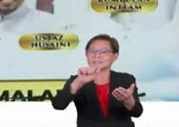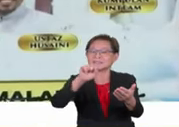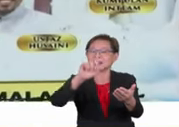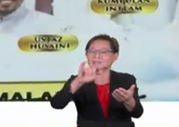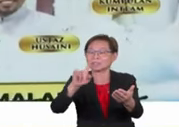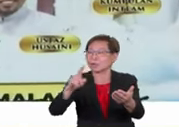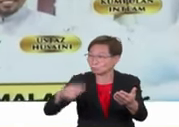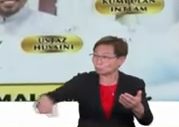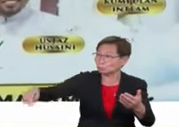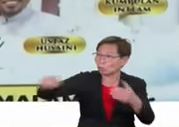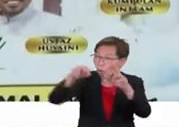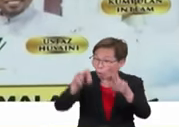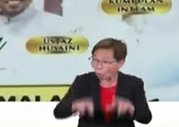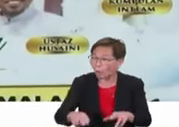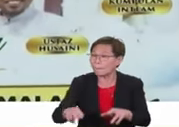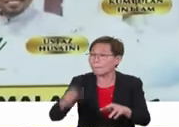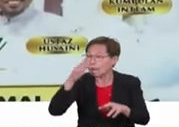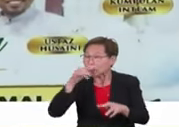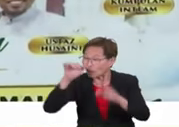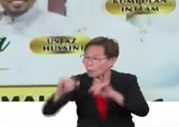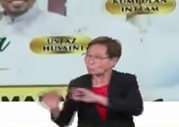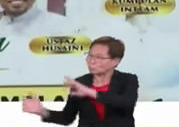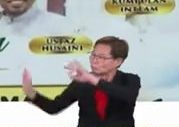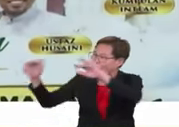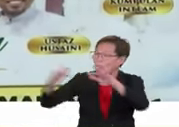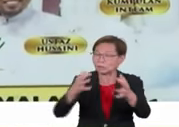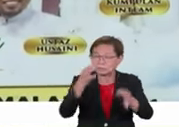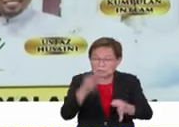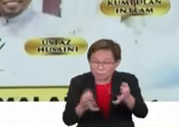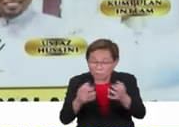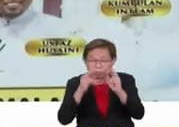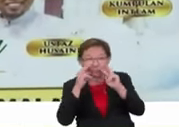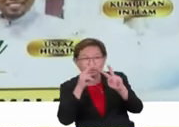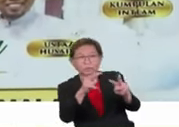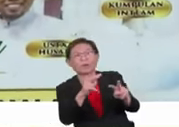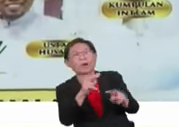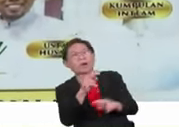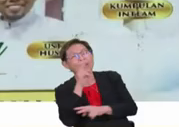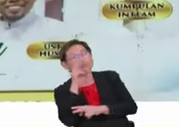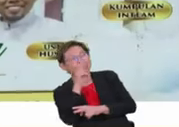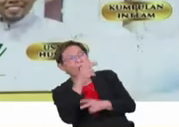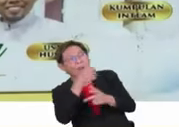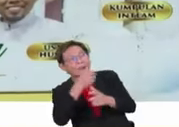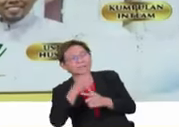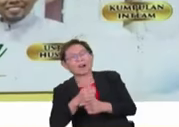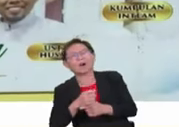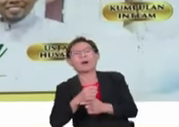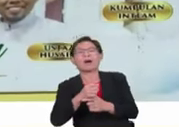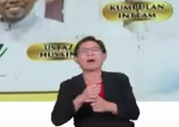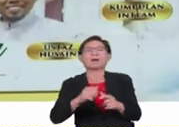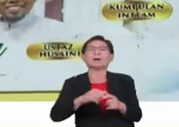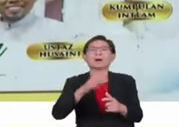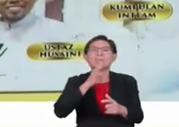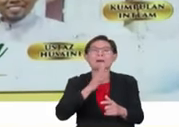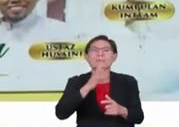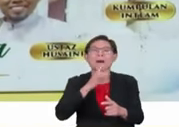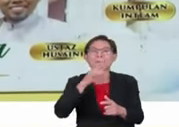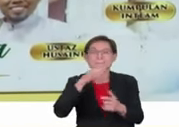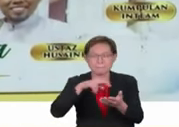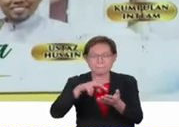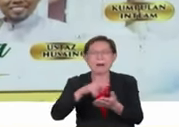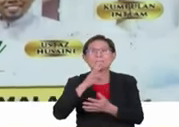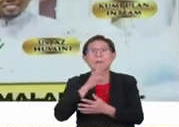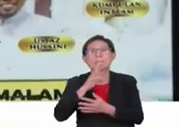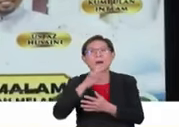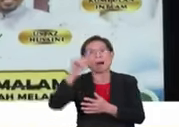boleh datang ke sini sekiranya anda ingin melihat persembahan daripada kedua-dua artis ini ataupun berselawat bersama-sama dengan mereka. Saya